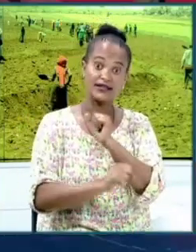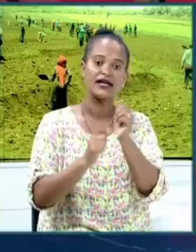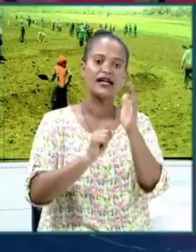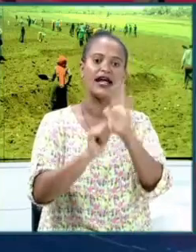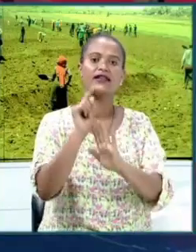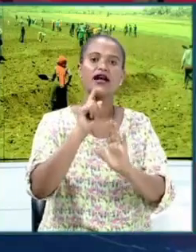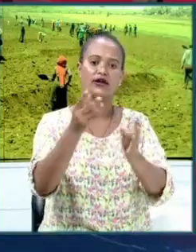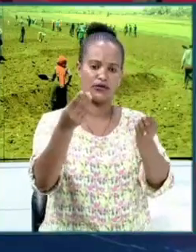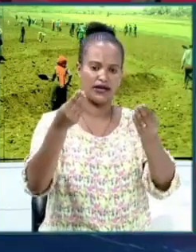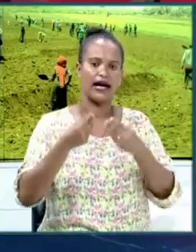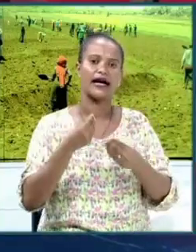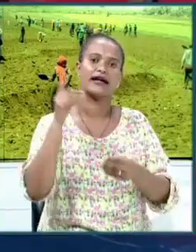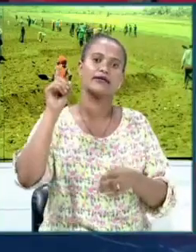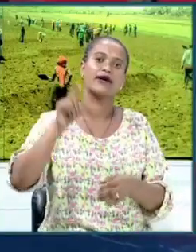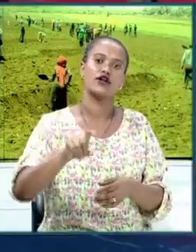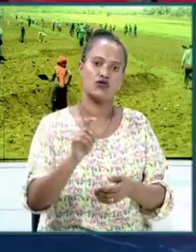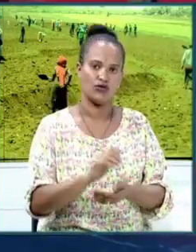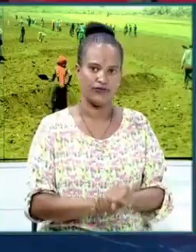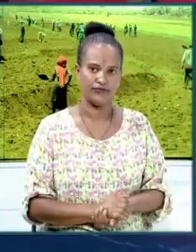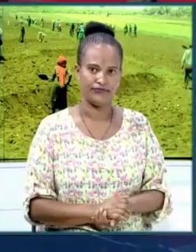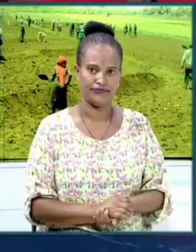እዩ።